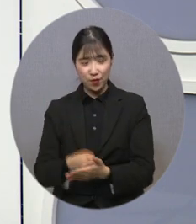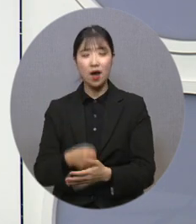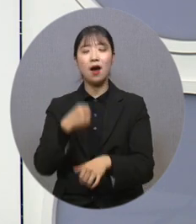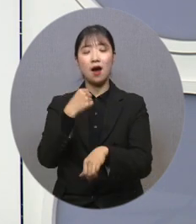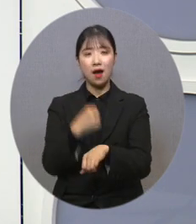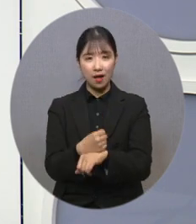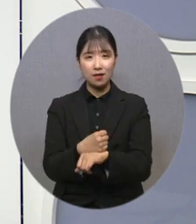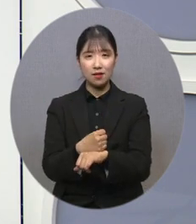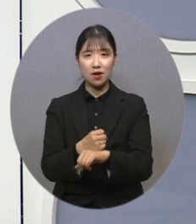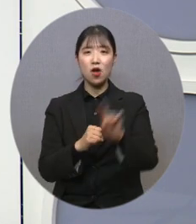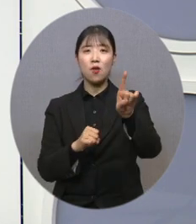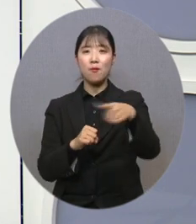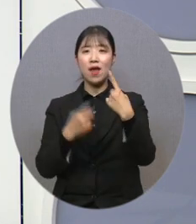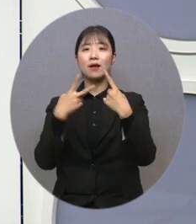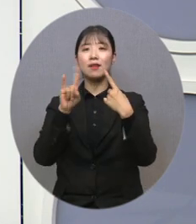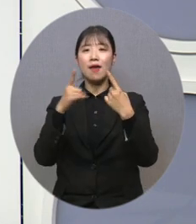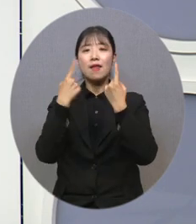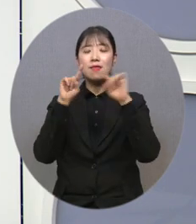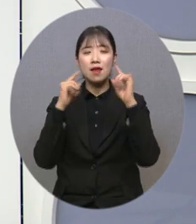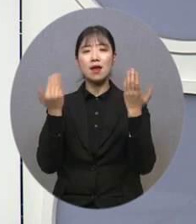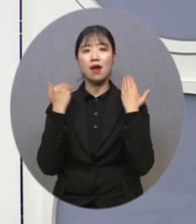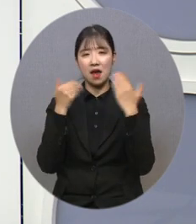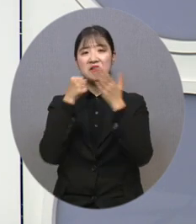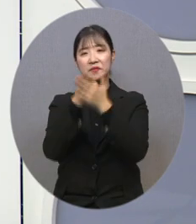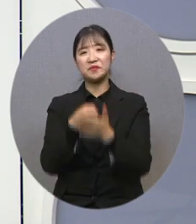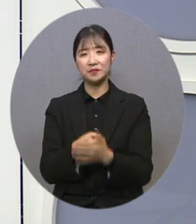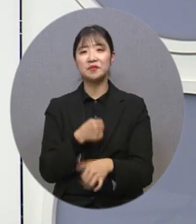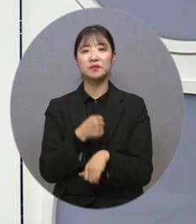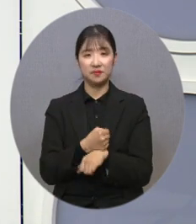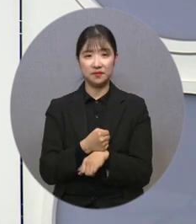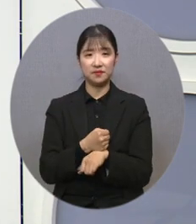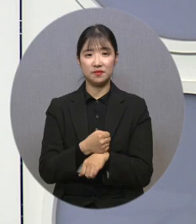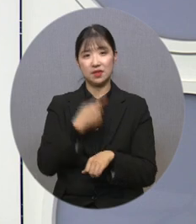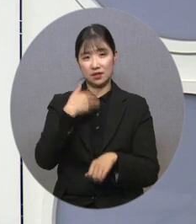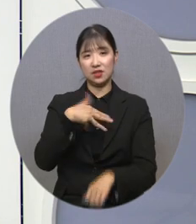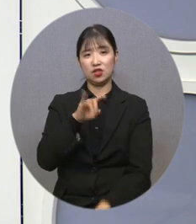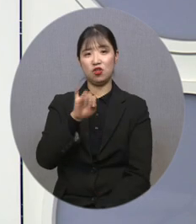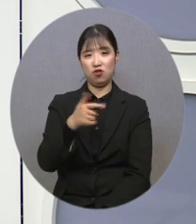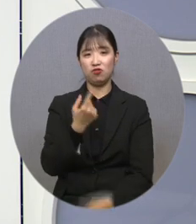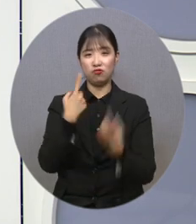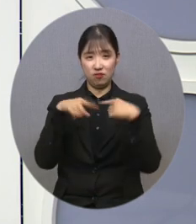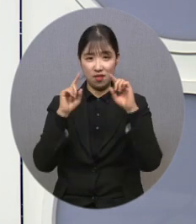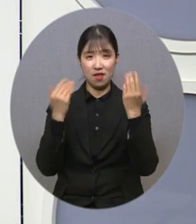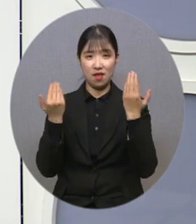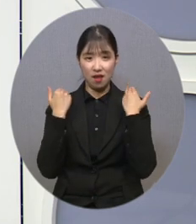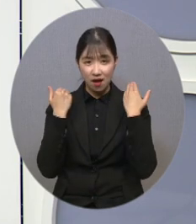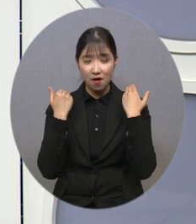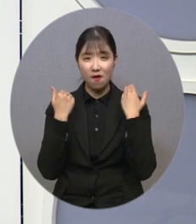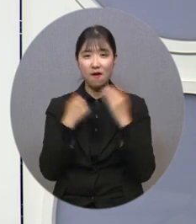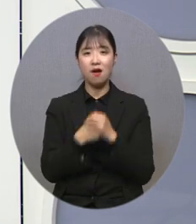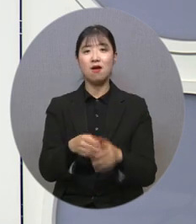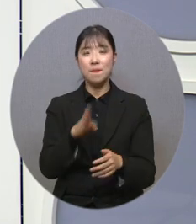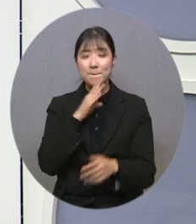한번 100대 대학을 선정해보겠다 하는데 저희 청운대학교가 정말로